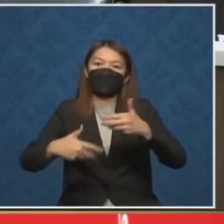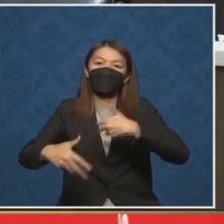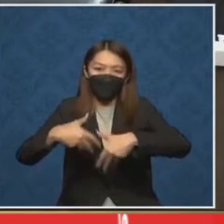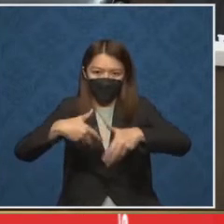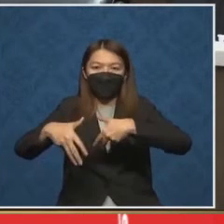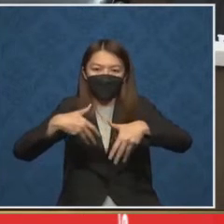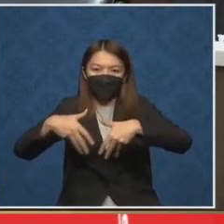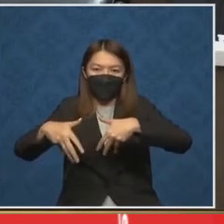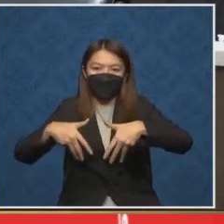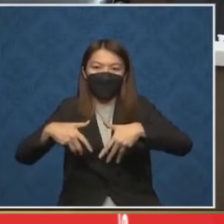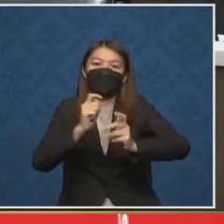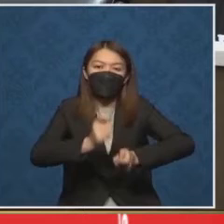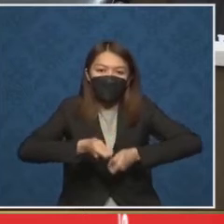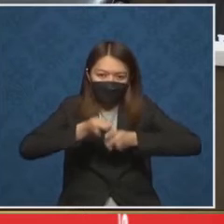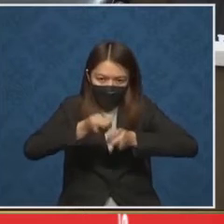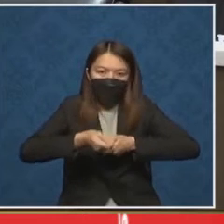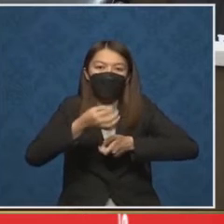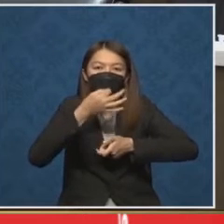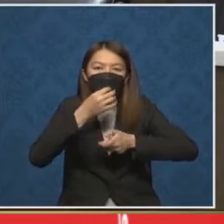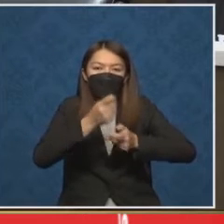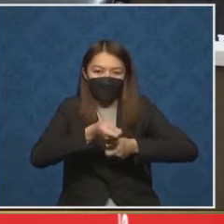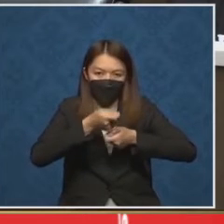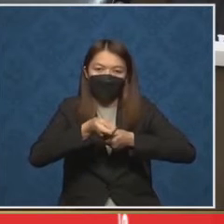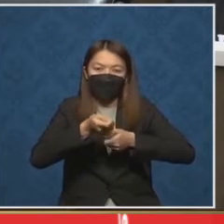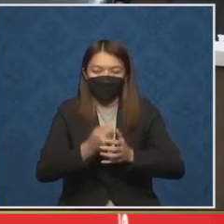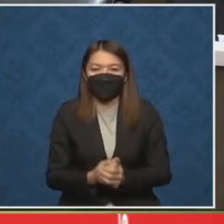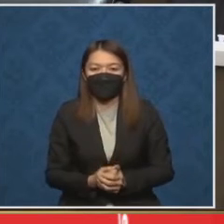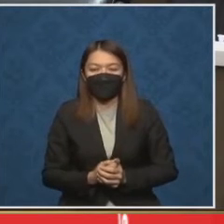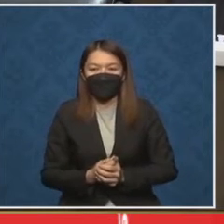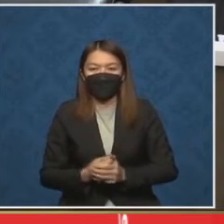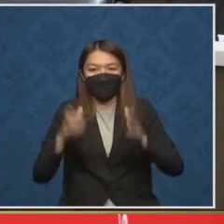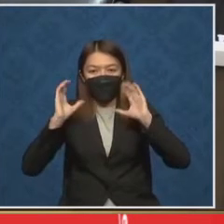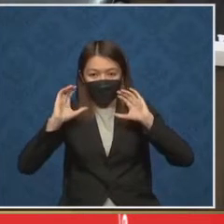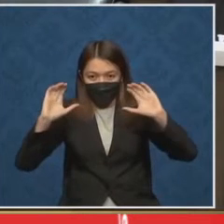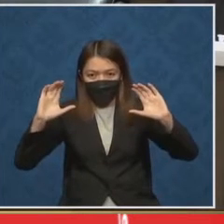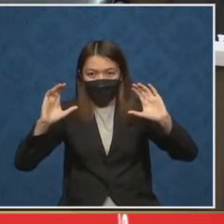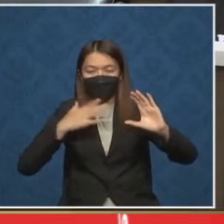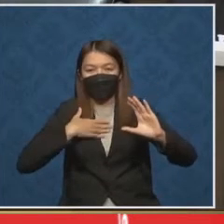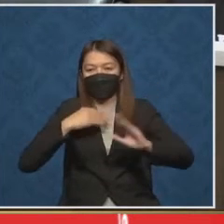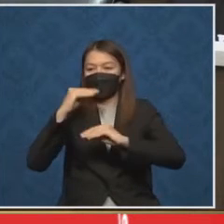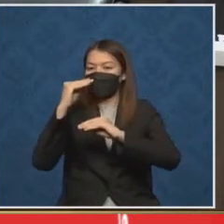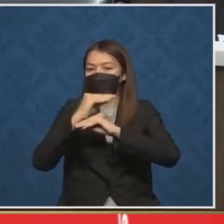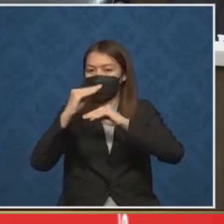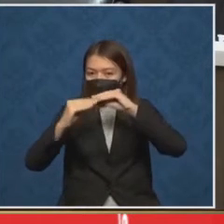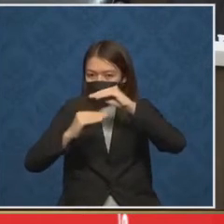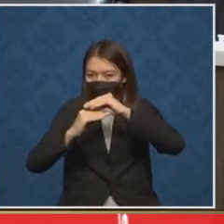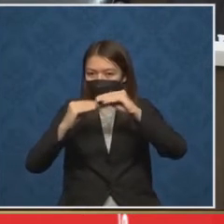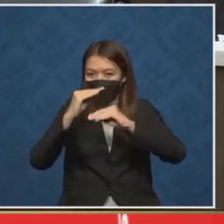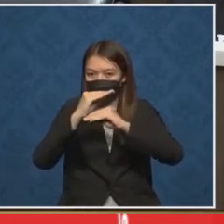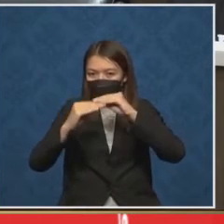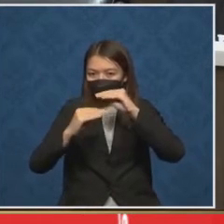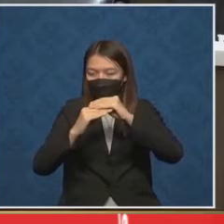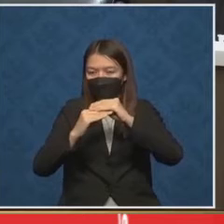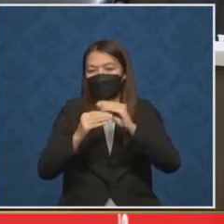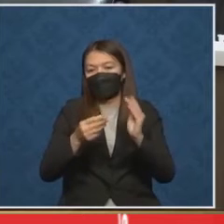นชาวไร่ชาวนาช่วงนั้นรัฐบาลเรายังดำเนินโครงการที่เรียกว่าจำนำข้